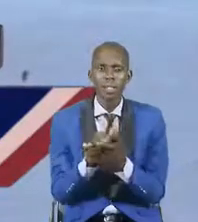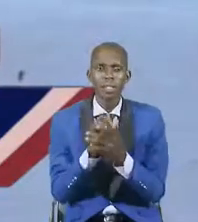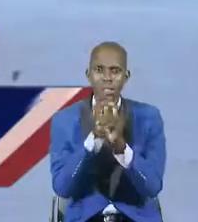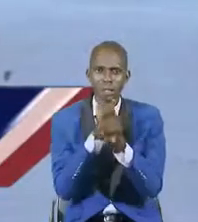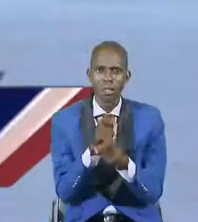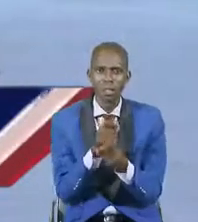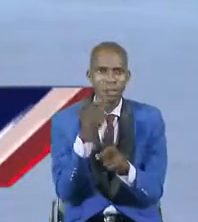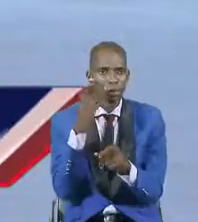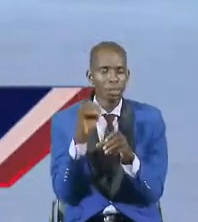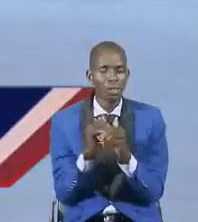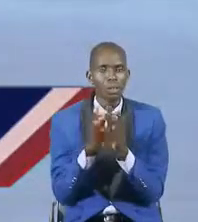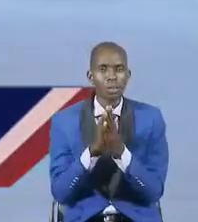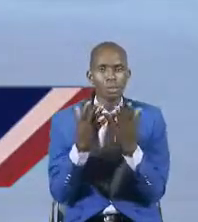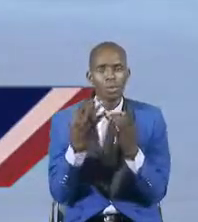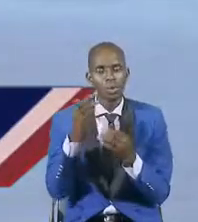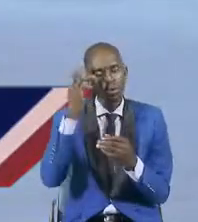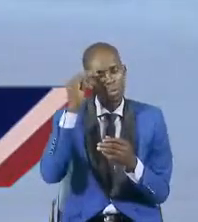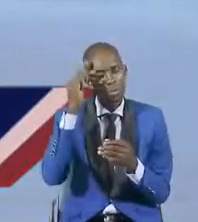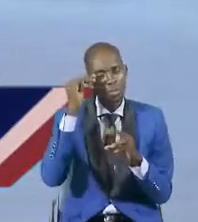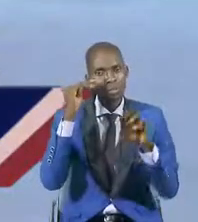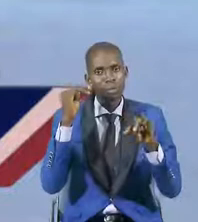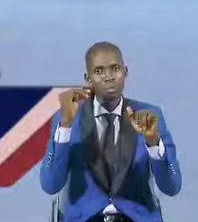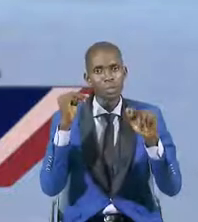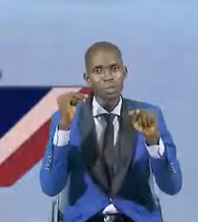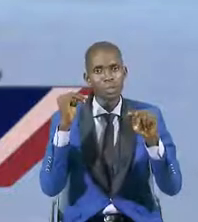est importante. Voyons,